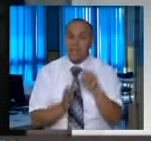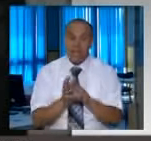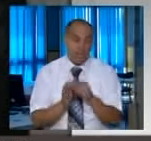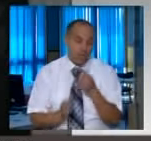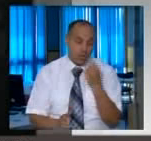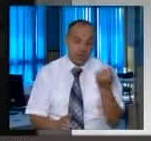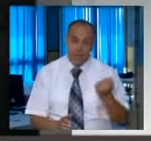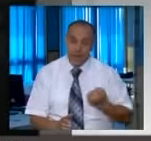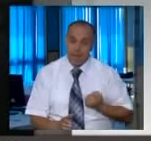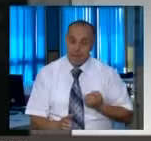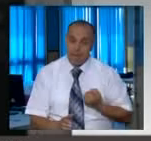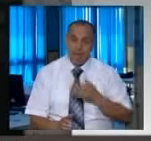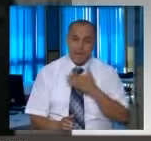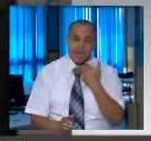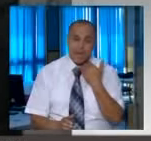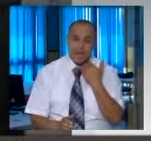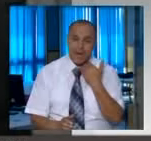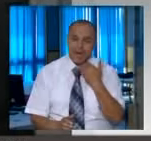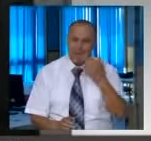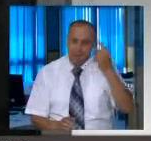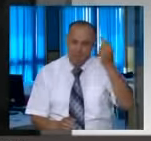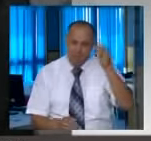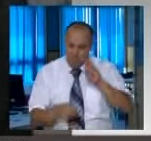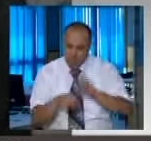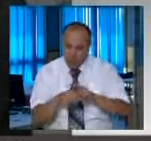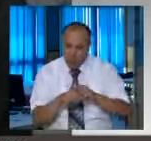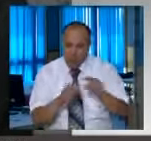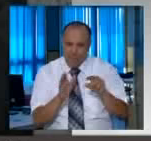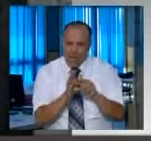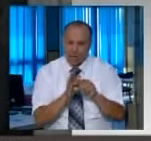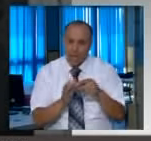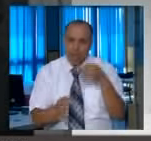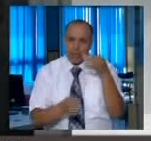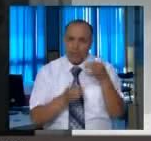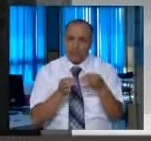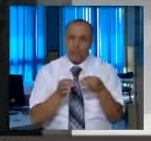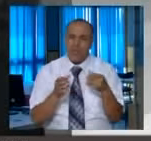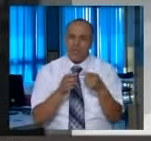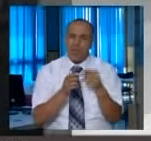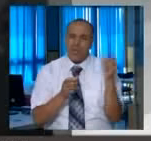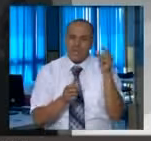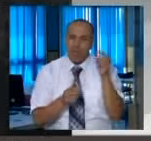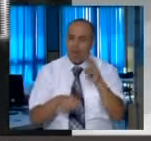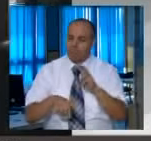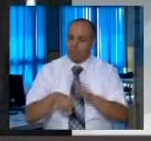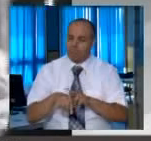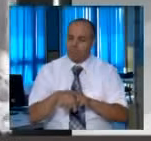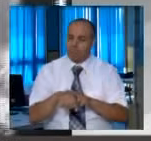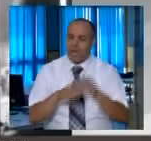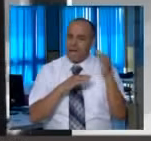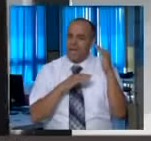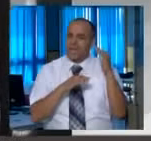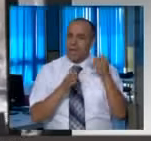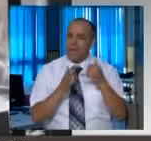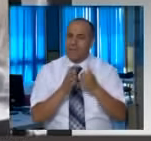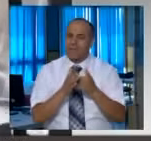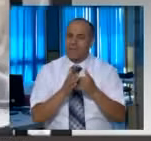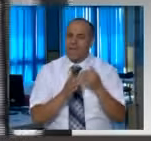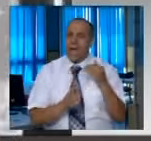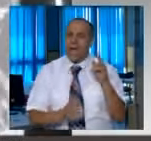الإسلامية الإرهابي بمقتل أبي محمد العدناني المتحدث باسم التنظيم وقائد عملياته الخارجية في مدينة